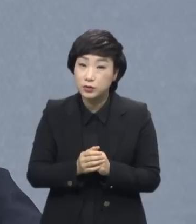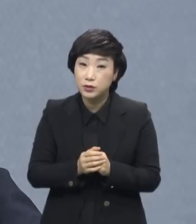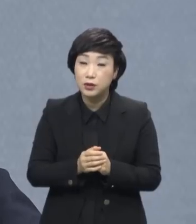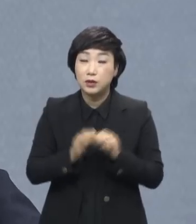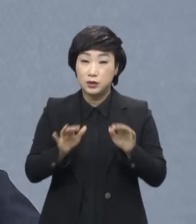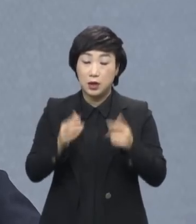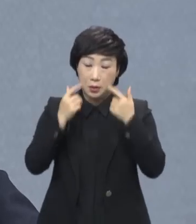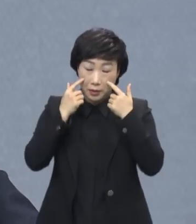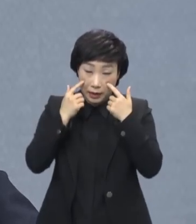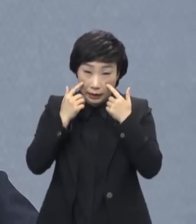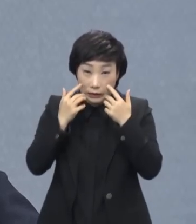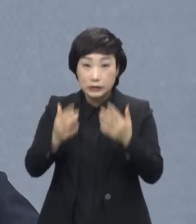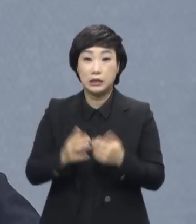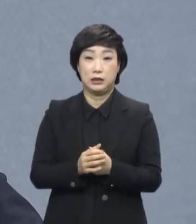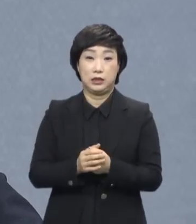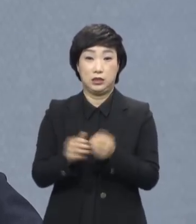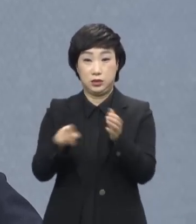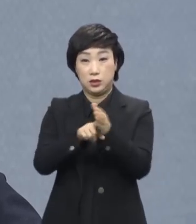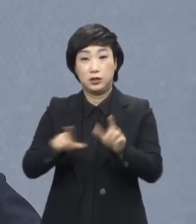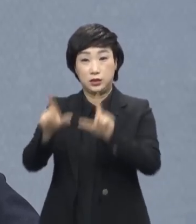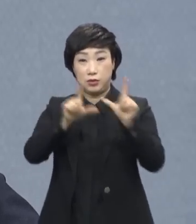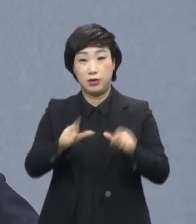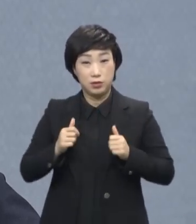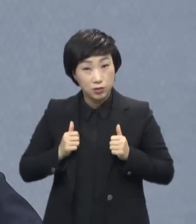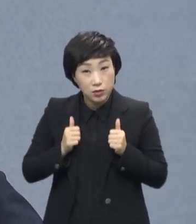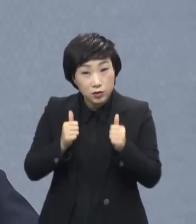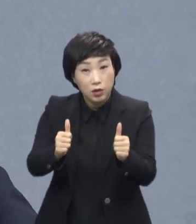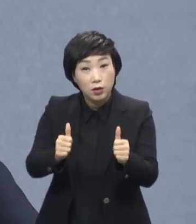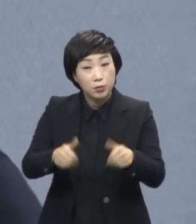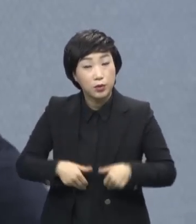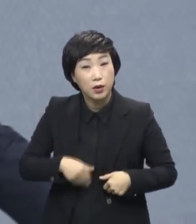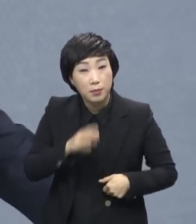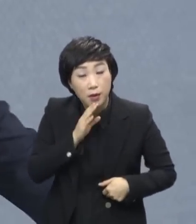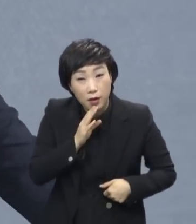아주 확실하게 신앙생활 잘할 수 있는 것은